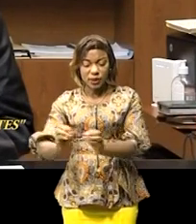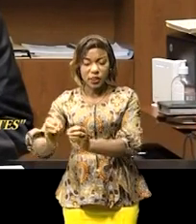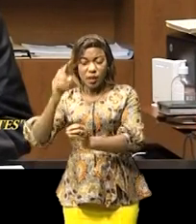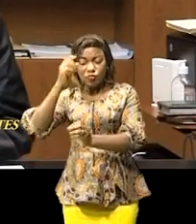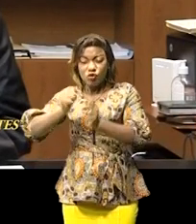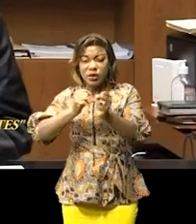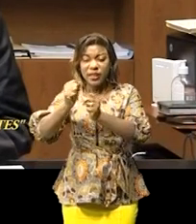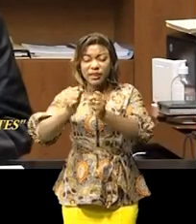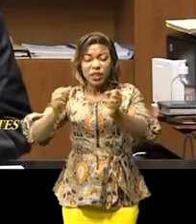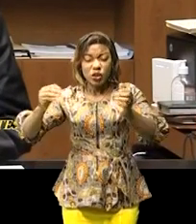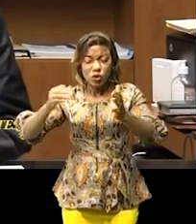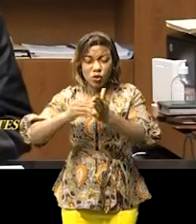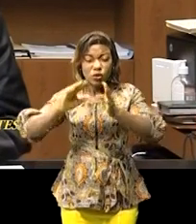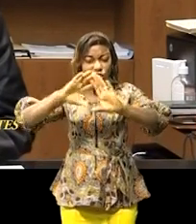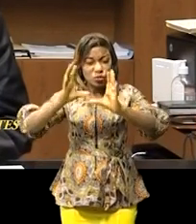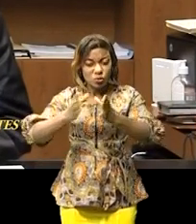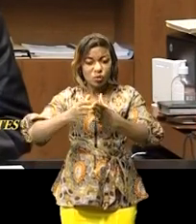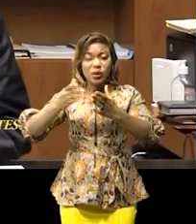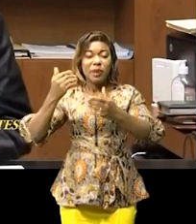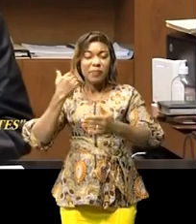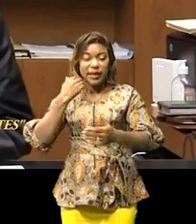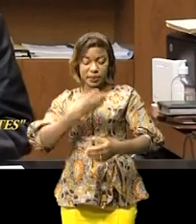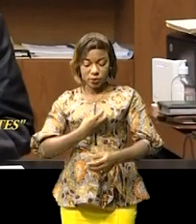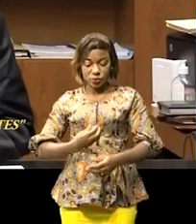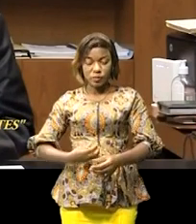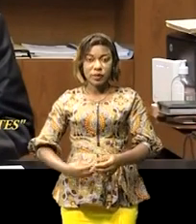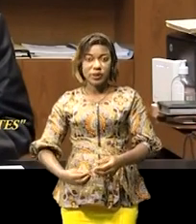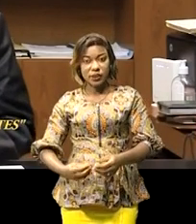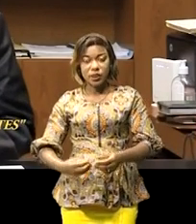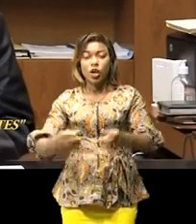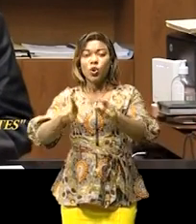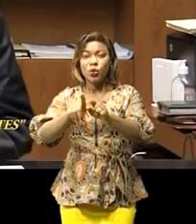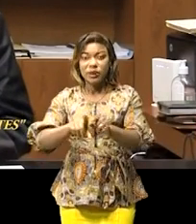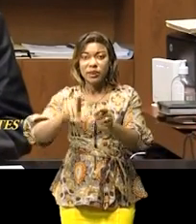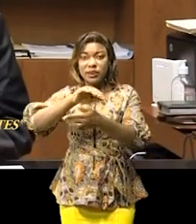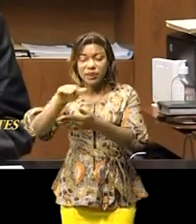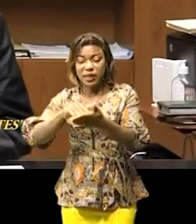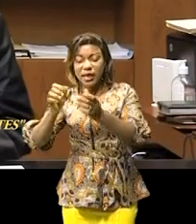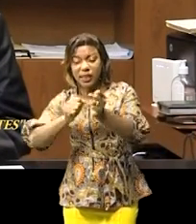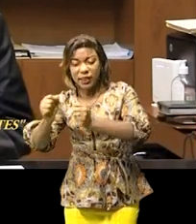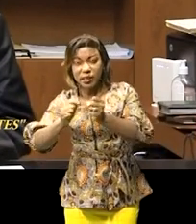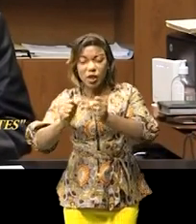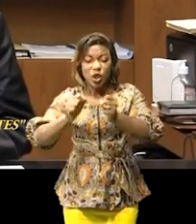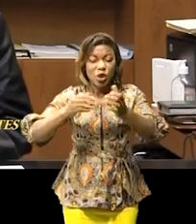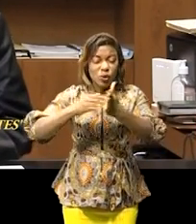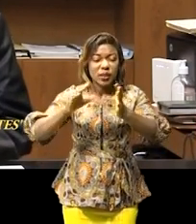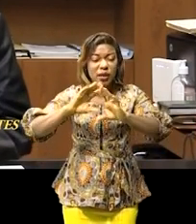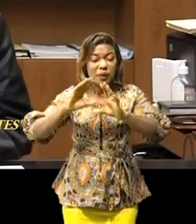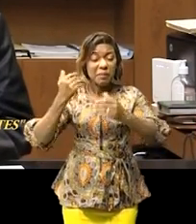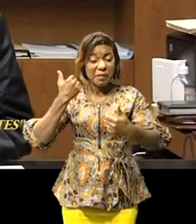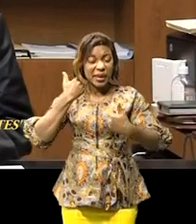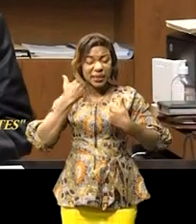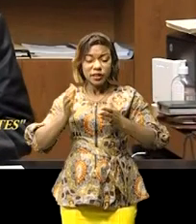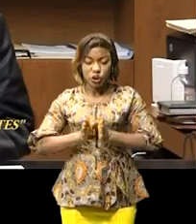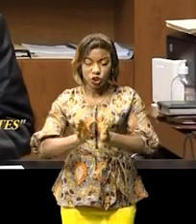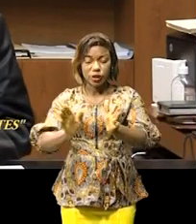les 516 zones de santé qui constituent les espaces au sein desquels la lutte contre les maladies en général et la riposte contre